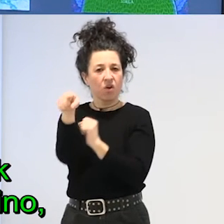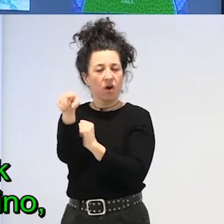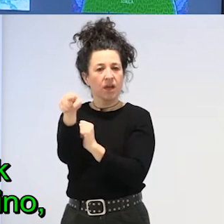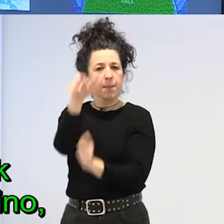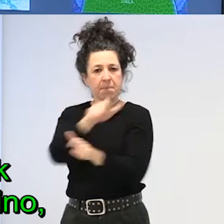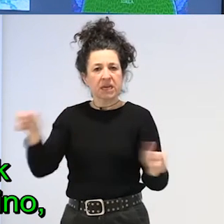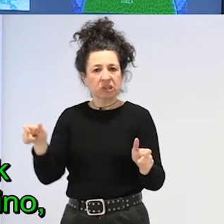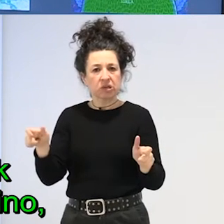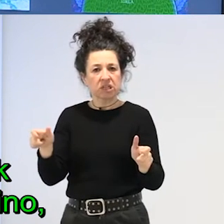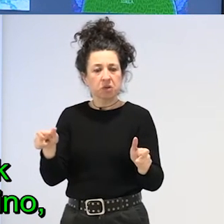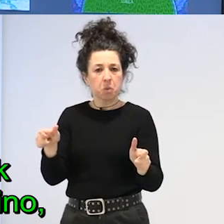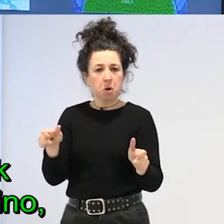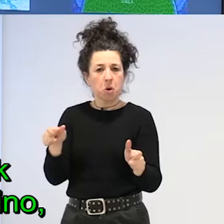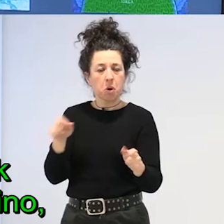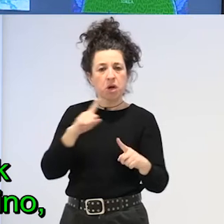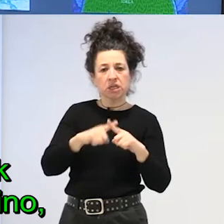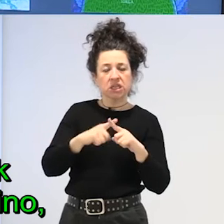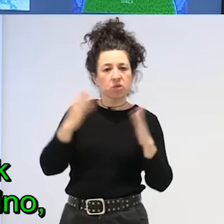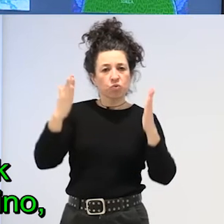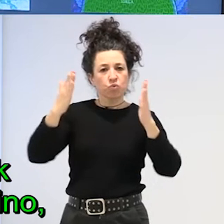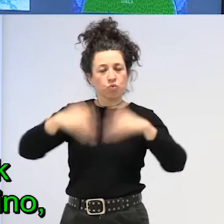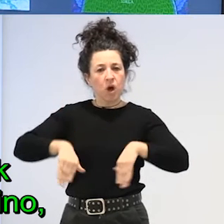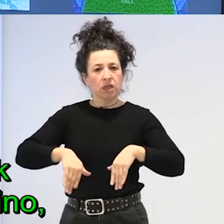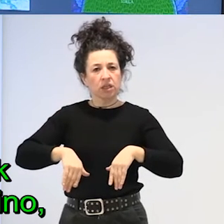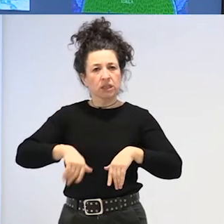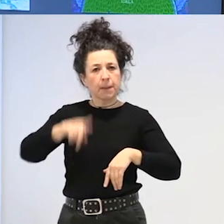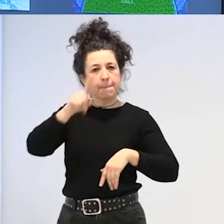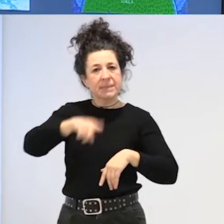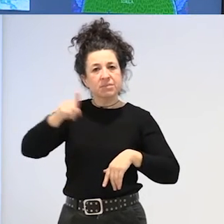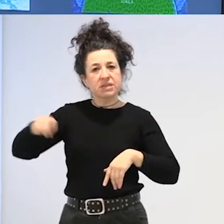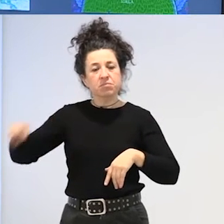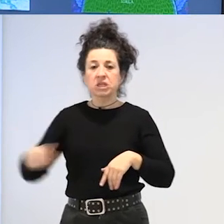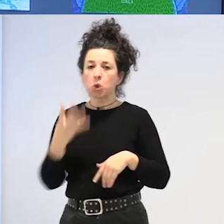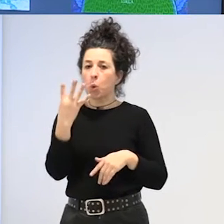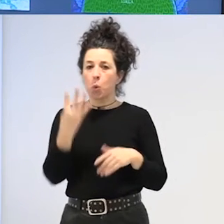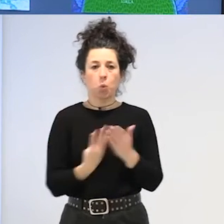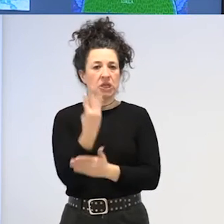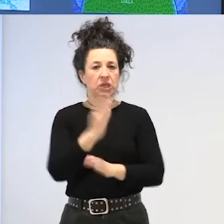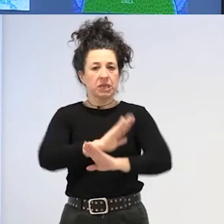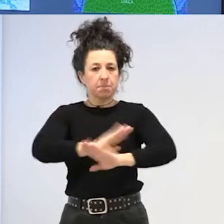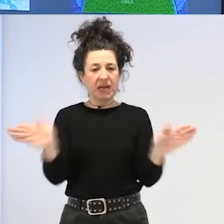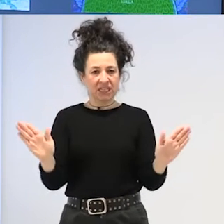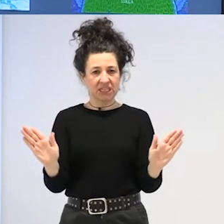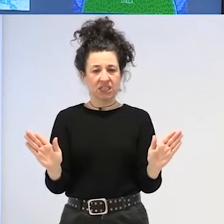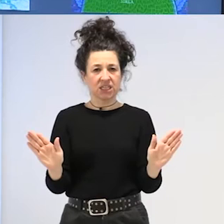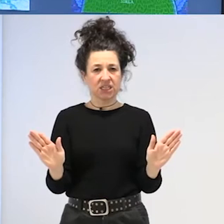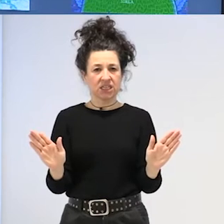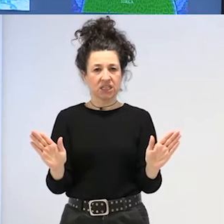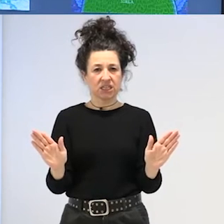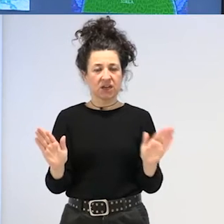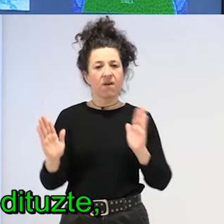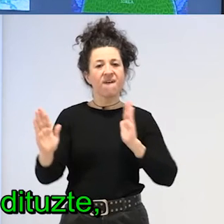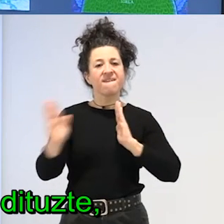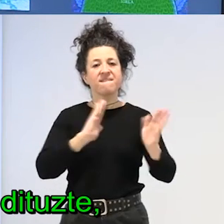daukate sexurik, hilabetean lau edo egunetan baino, bueno, izan ezik, kemer izeneko